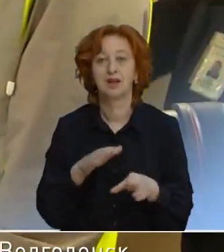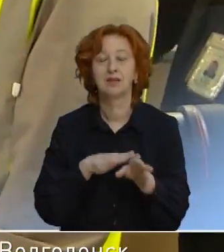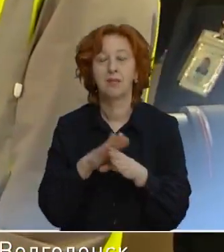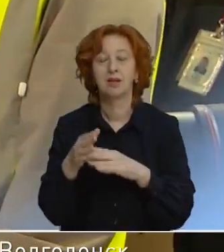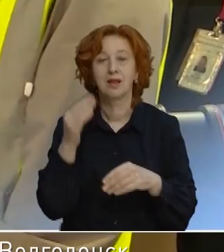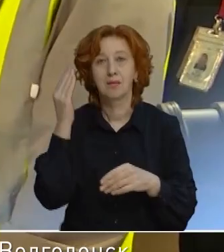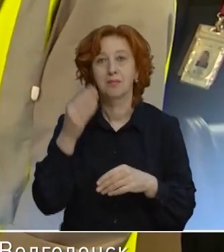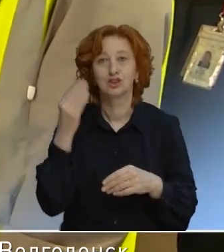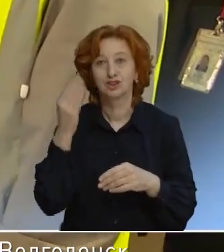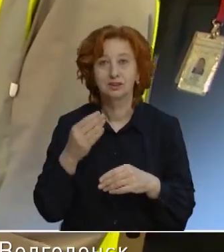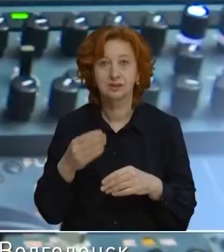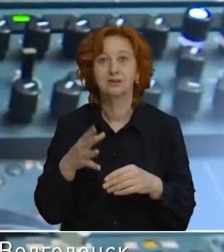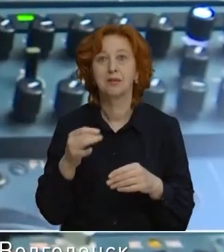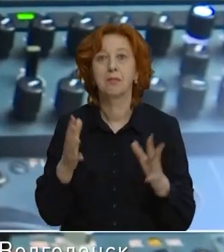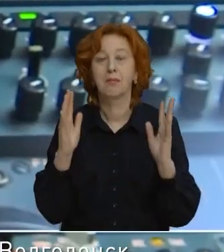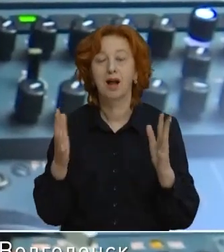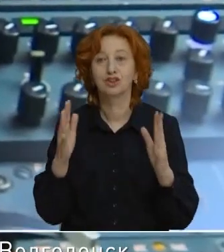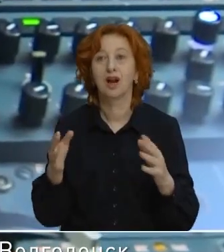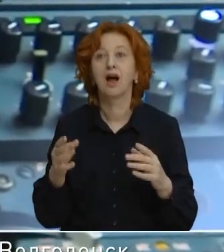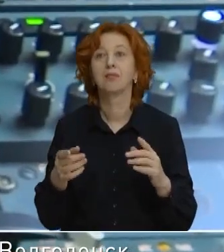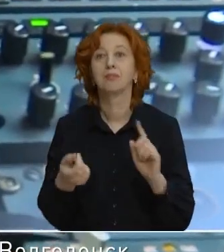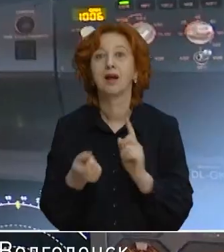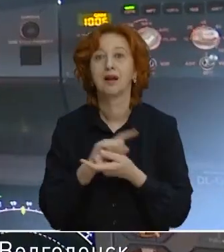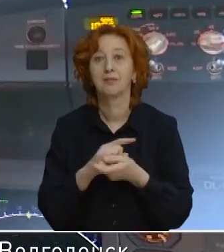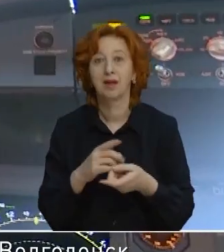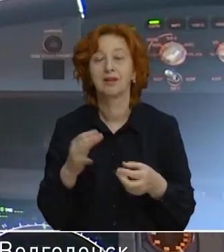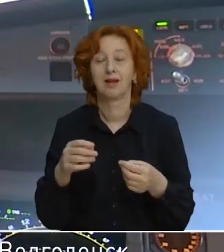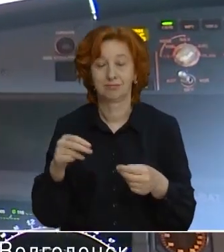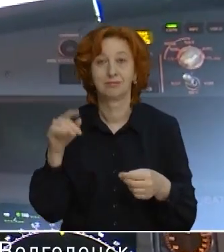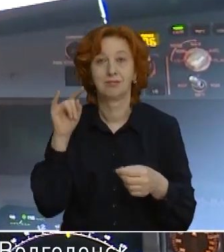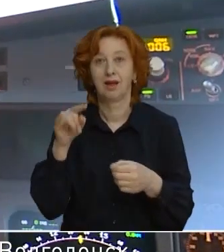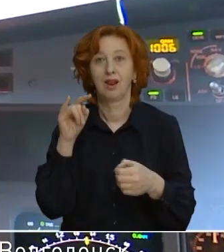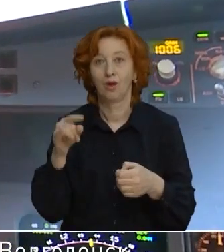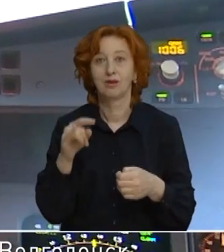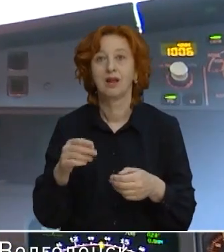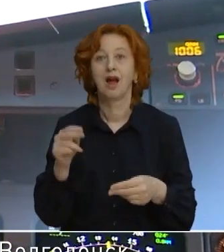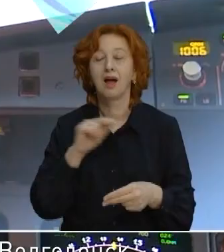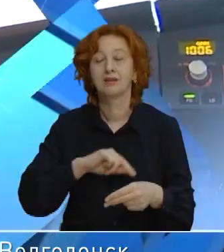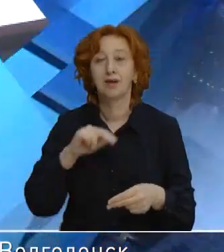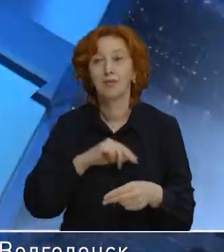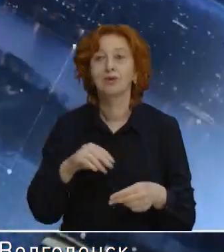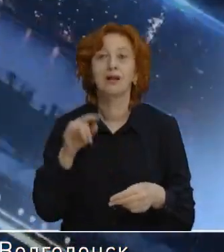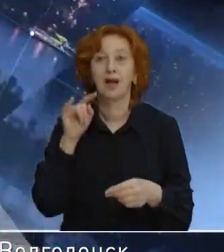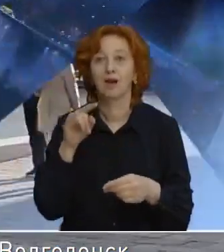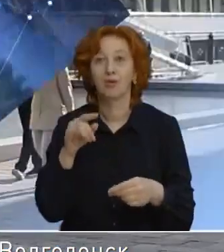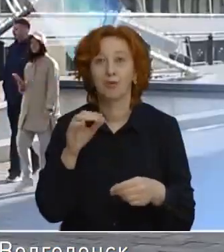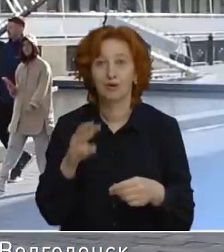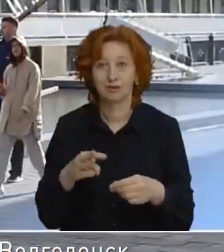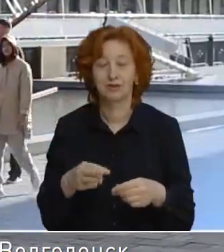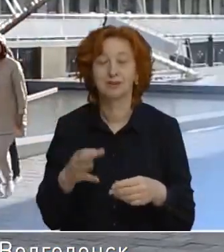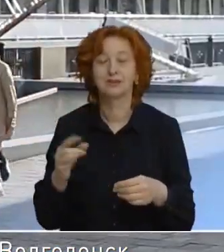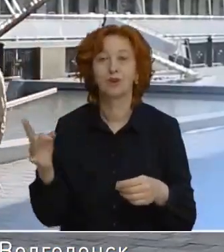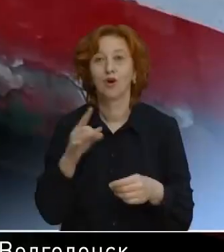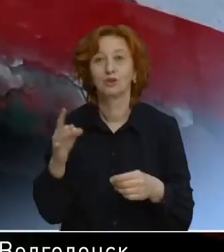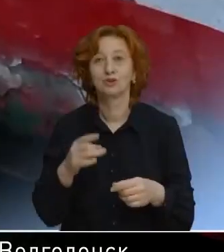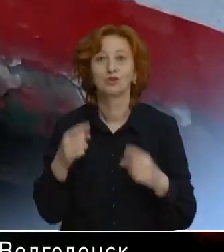Исполнение мечты. Участник конкурса «Большая перемена» побывал в кабине пилота и узнал, как работает аэропорт. Из